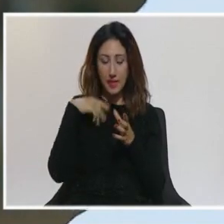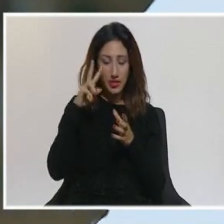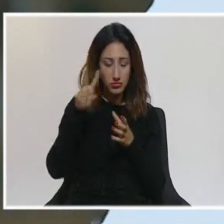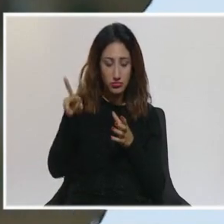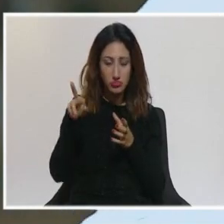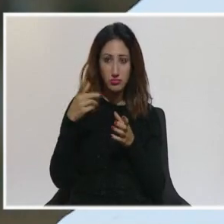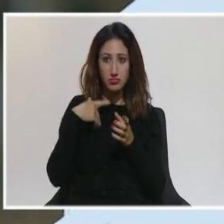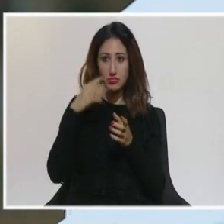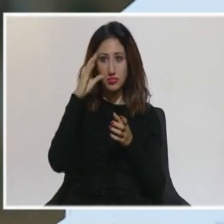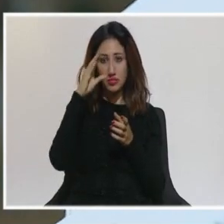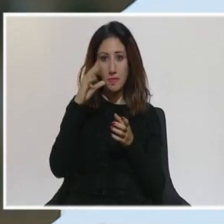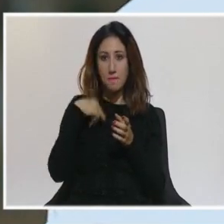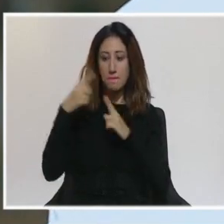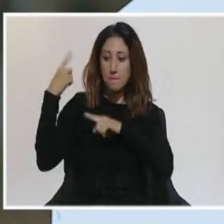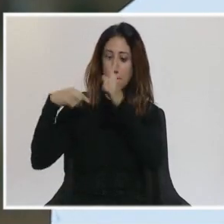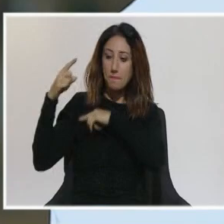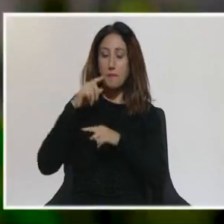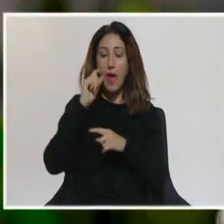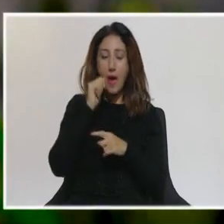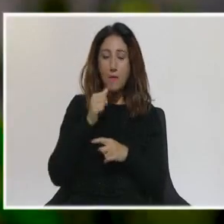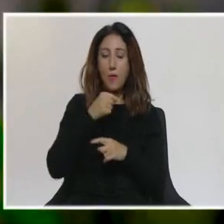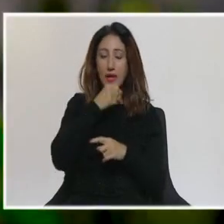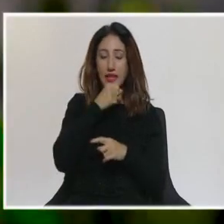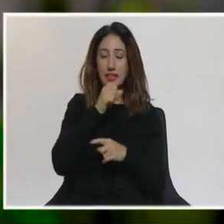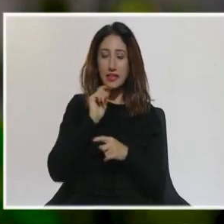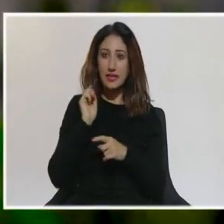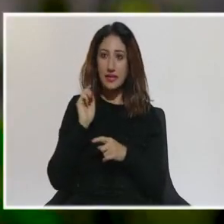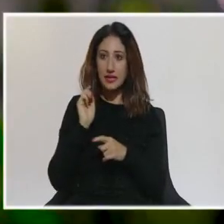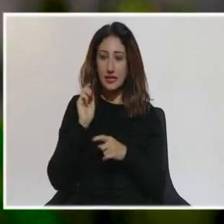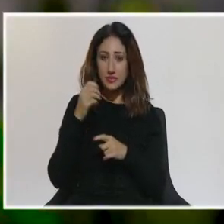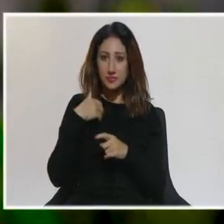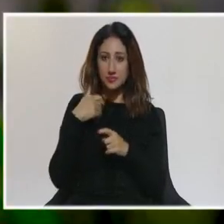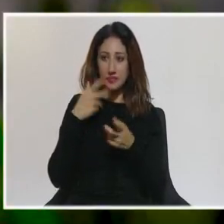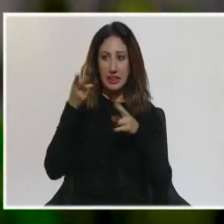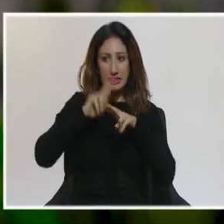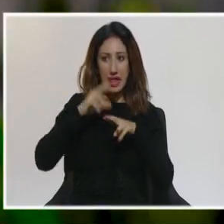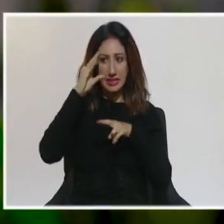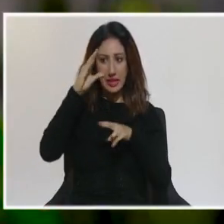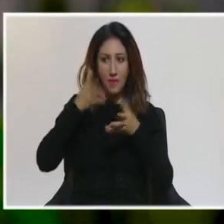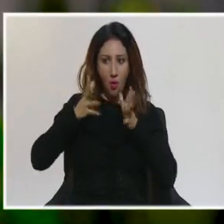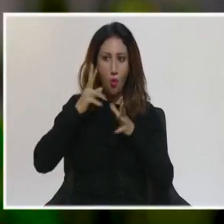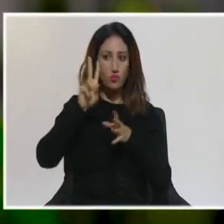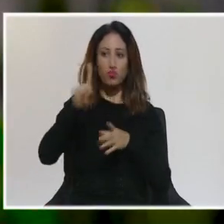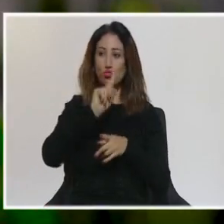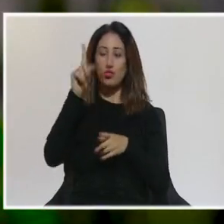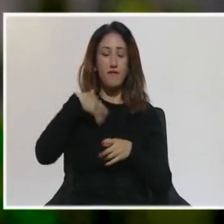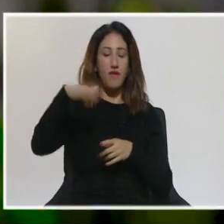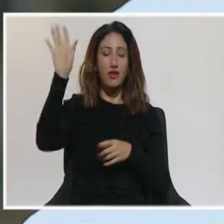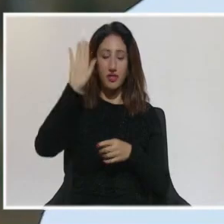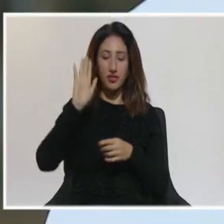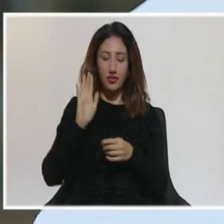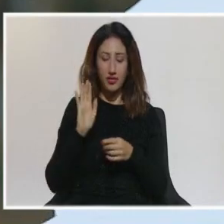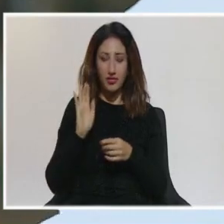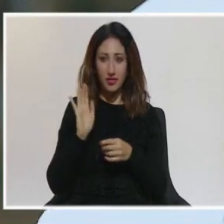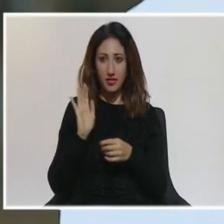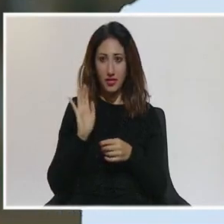انا زملكاوي ابا عن جد، زملكاوي بالوراثه. انت مره هددت وقلت انا مش هتابع ماتشات كوره تاني لو الزمالك ما خدش بطوله افريقيا. لو